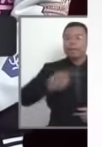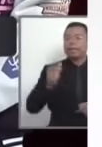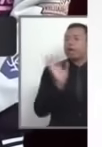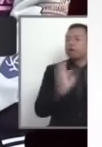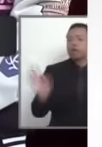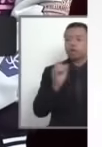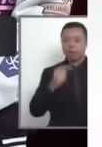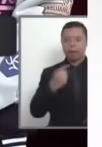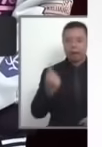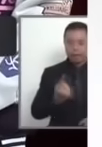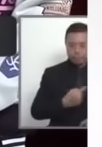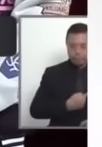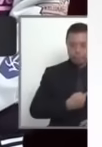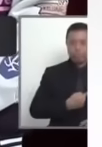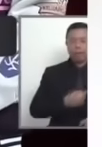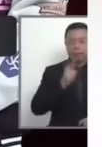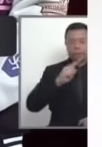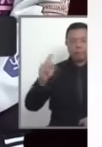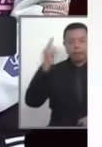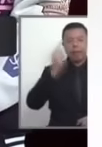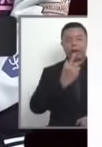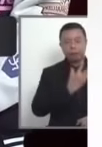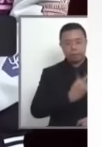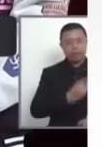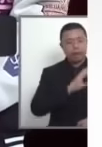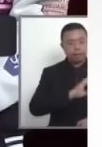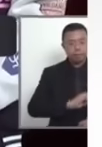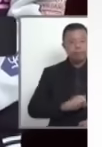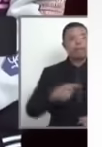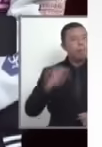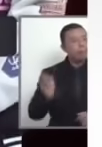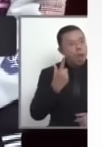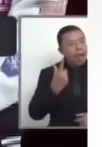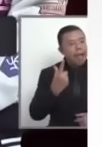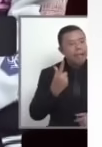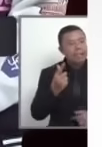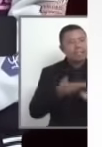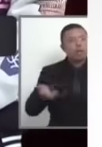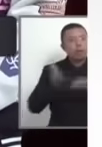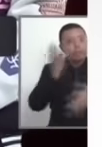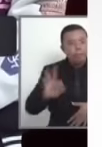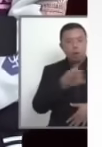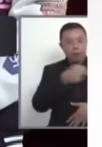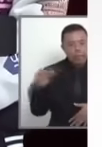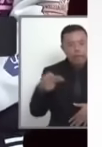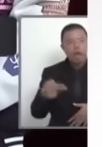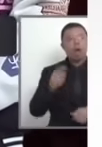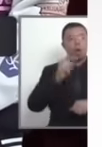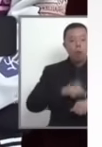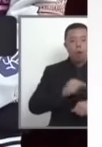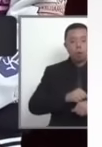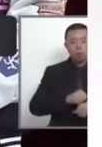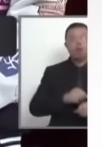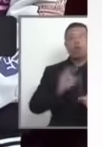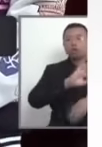Tapi Mas Ganjar juga di dalam pernyataan tadi dia buka dengan bahwa pemimpin itu harus ya taat kepada Tuhan, patuh